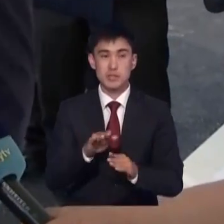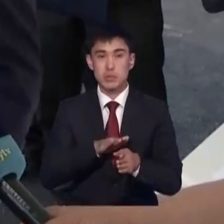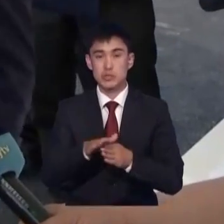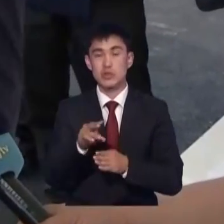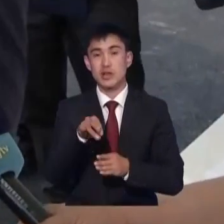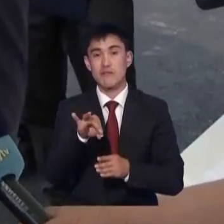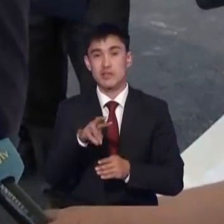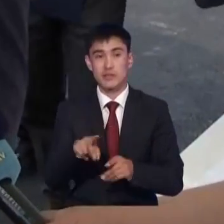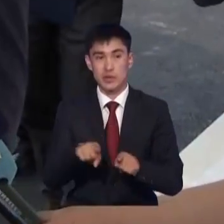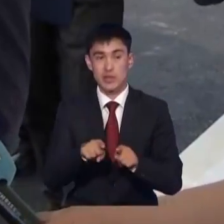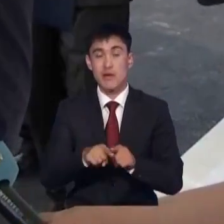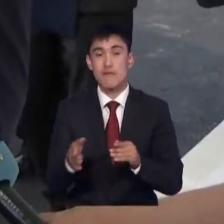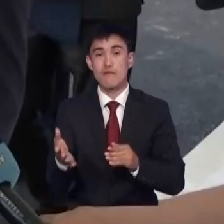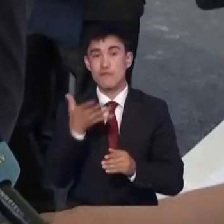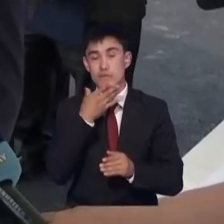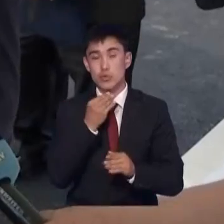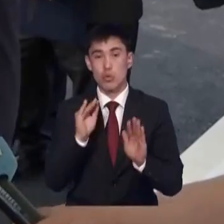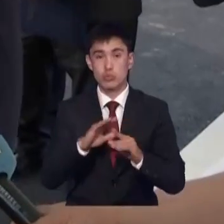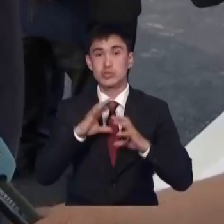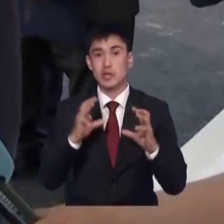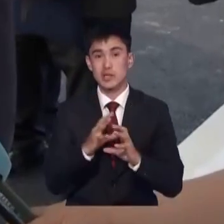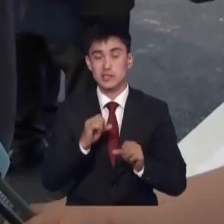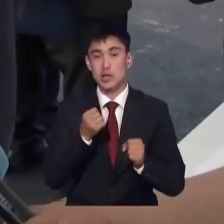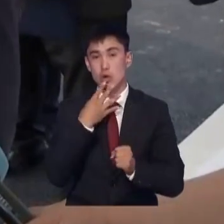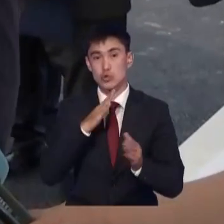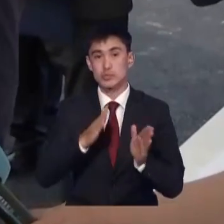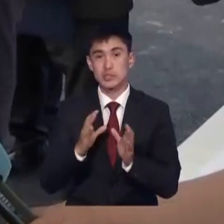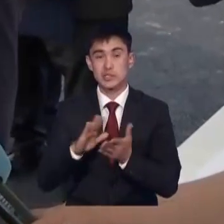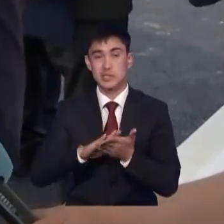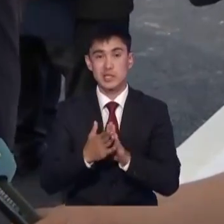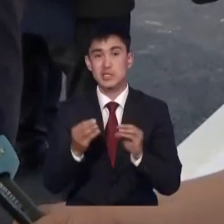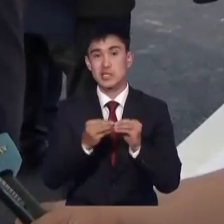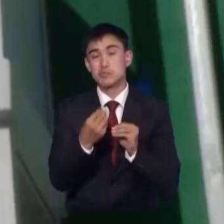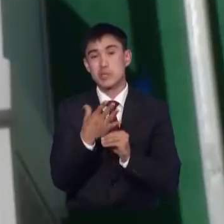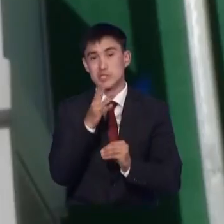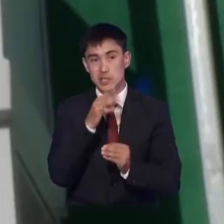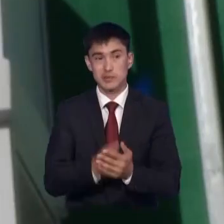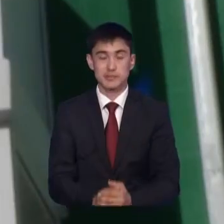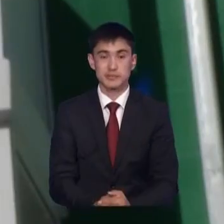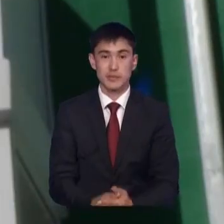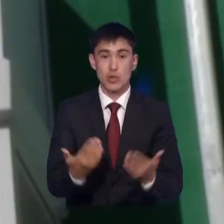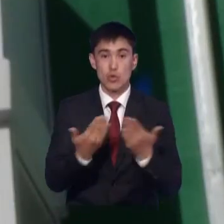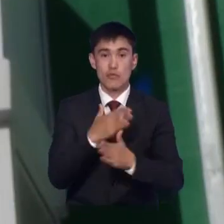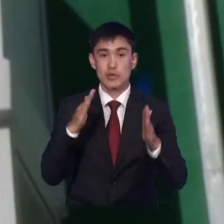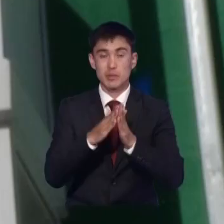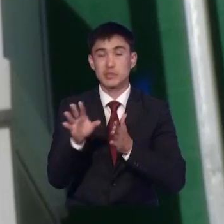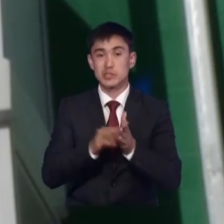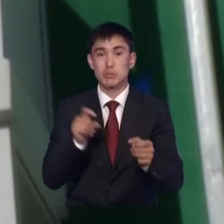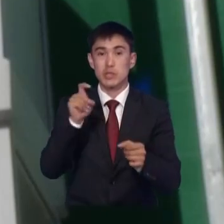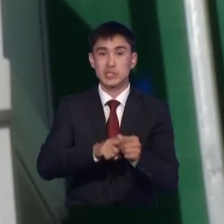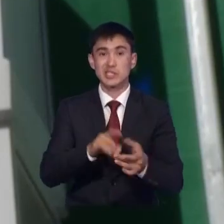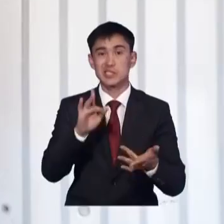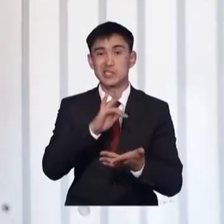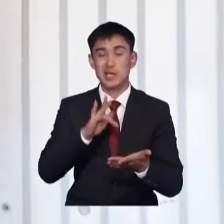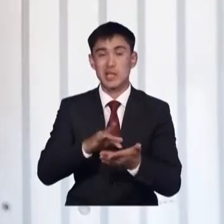травертин тогда внешний вид дома будет сохраняться в хорошем состоянии как минимум 10-15 лет Новые дома сразу же подключаются к